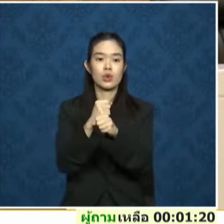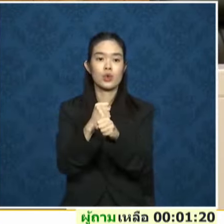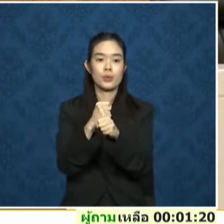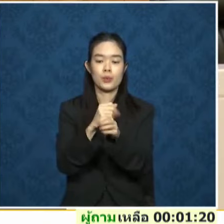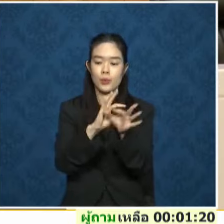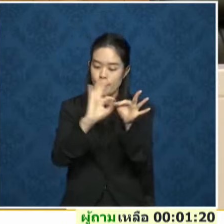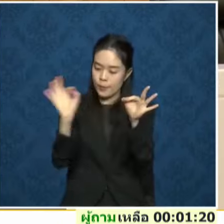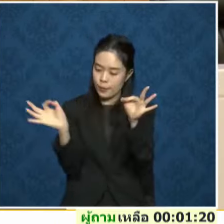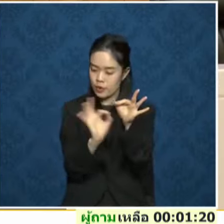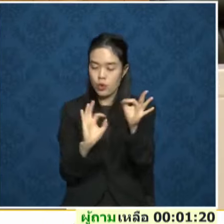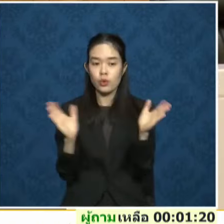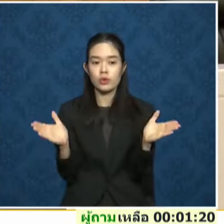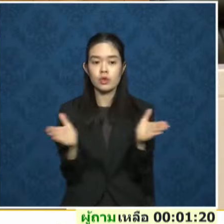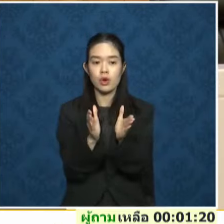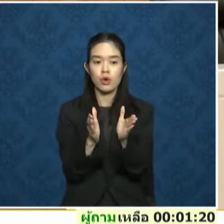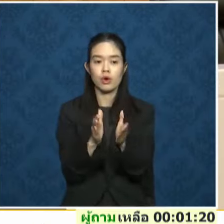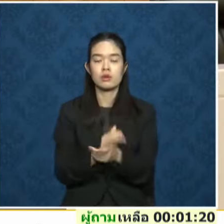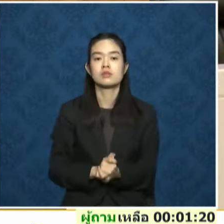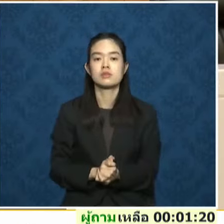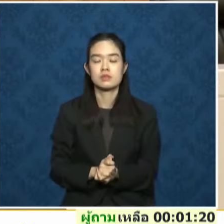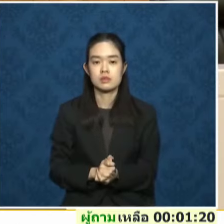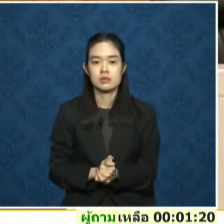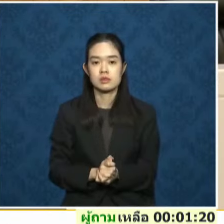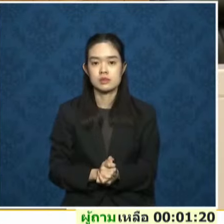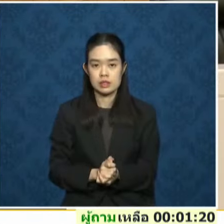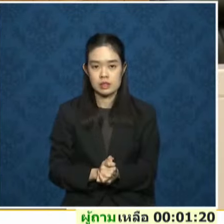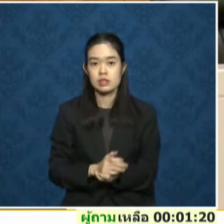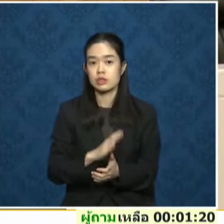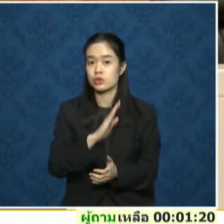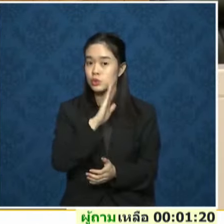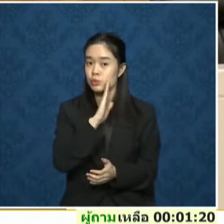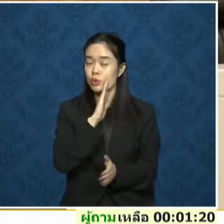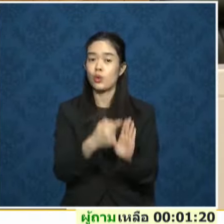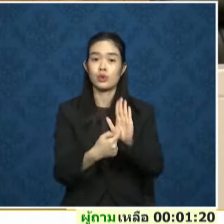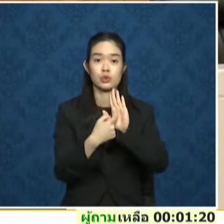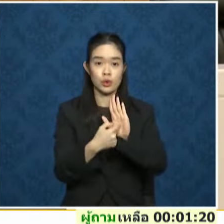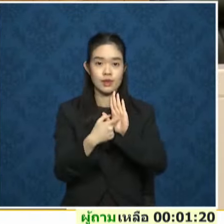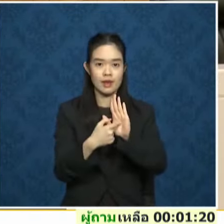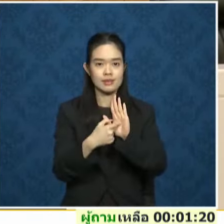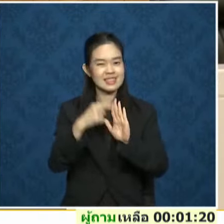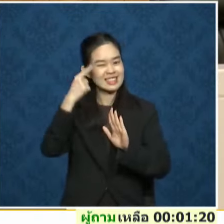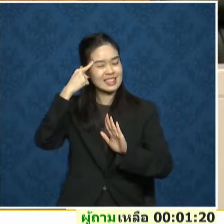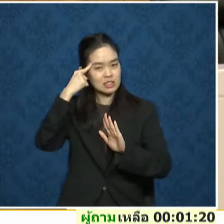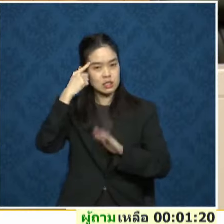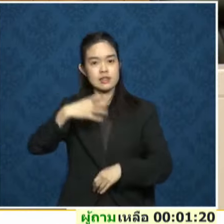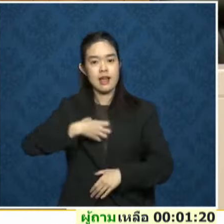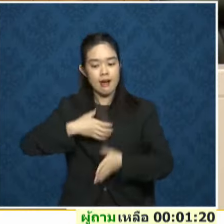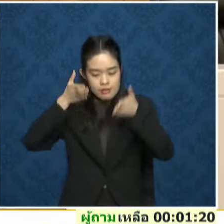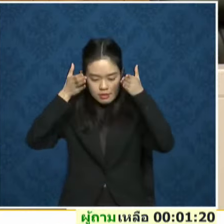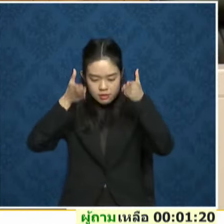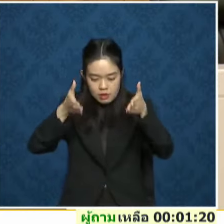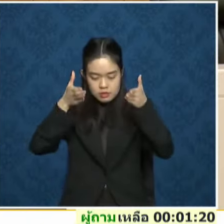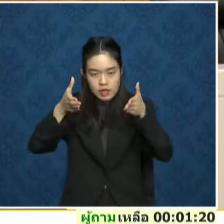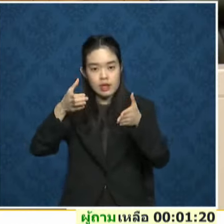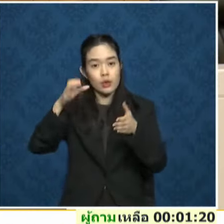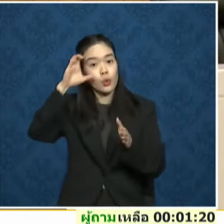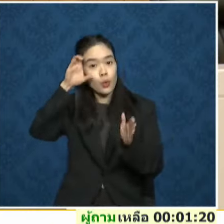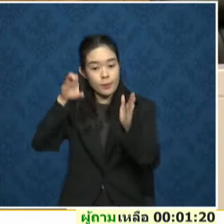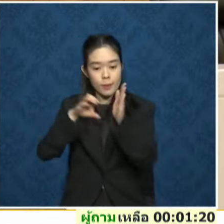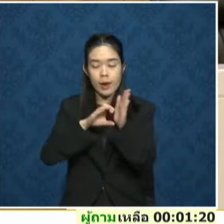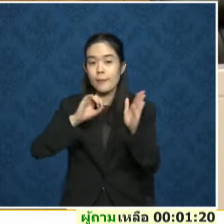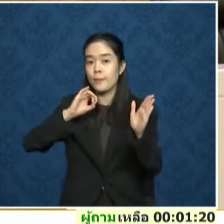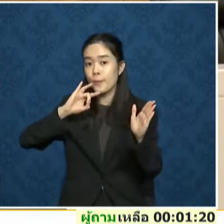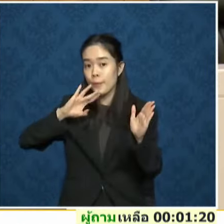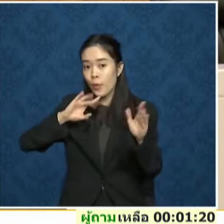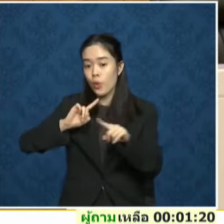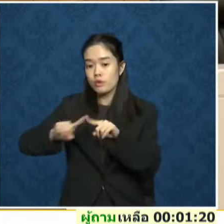ว่าต่อไปนี้แค่มีเจตนาเพียงแค่อนาจารก็ถือว่าเป็นความผิดร้ายแรงมากและให้ถือเป็นกรณี